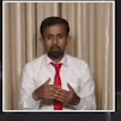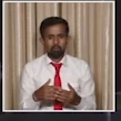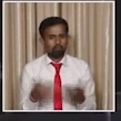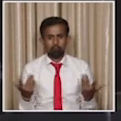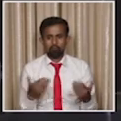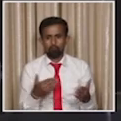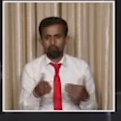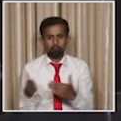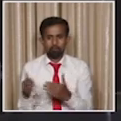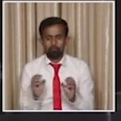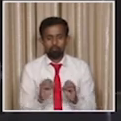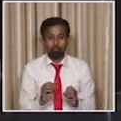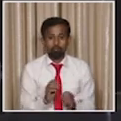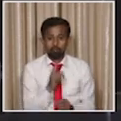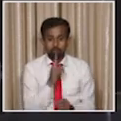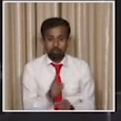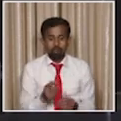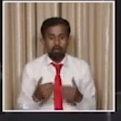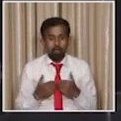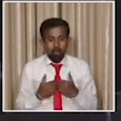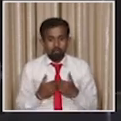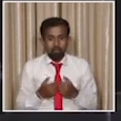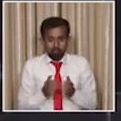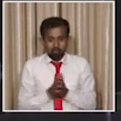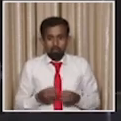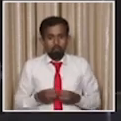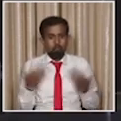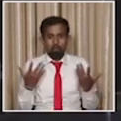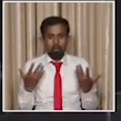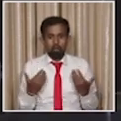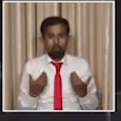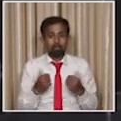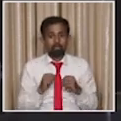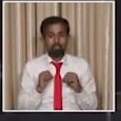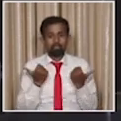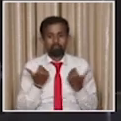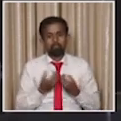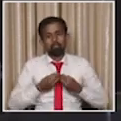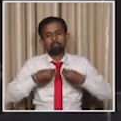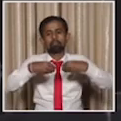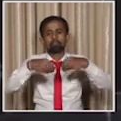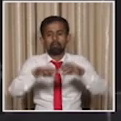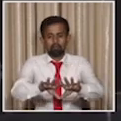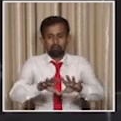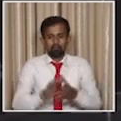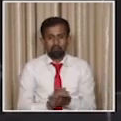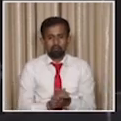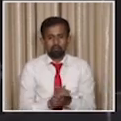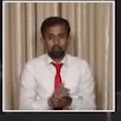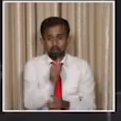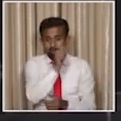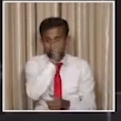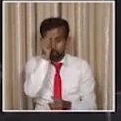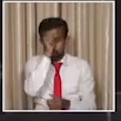නෙමෙයි. හැබැයි ඒගොල්ලෝ කියන්නේ අපි මේ සුයිසයිඩ් කරනවා නෙමෙයි අපේ ජීවිතේ බාර දෙනවා. එතකොට ඒ කුරුස වන්දනා